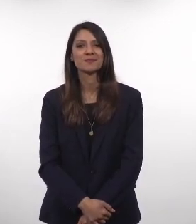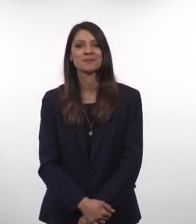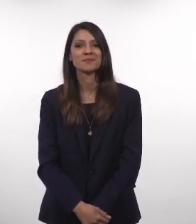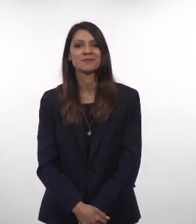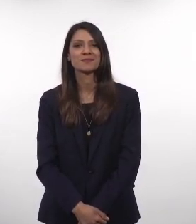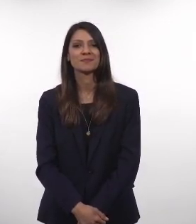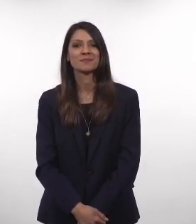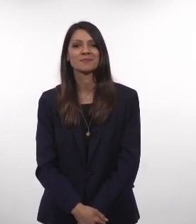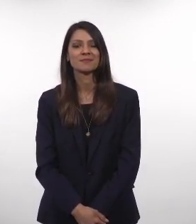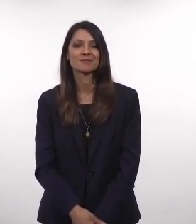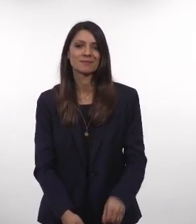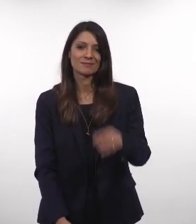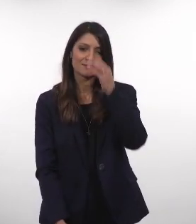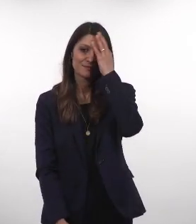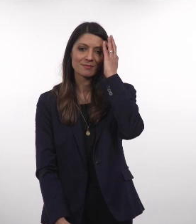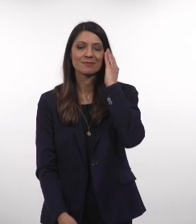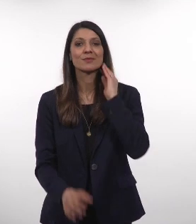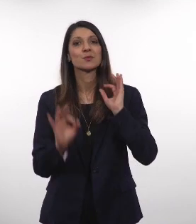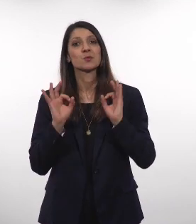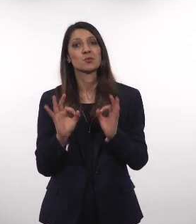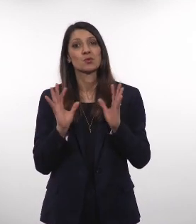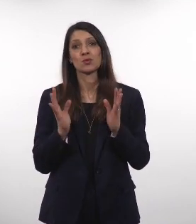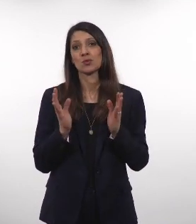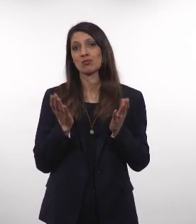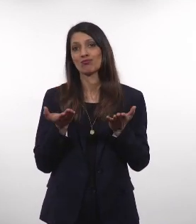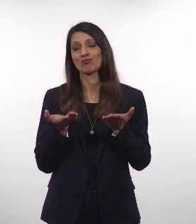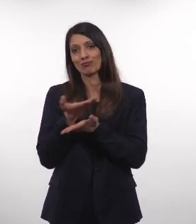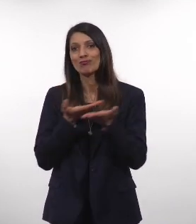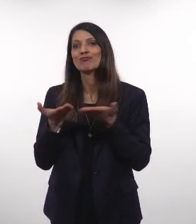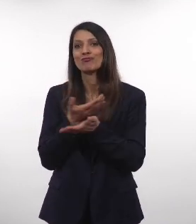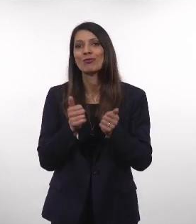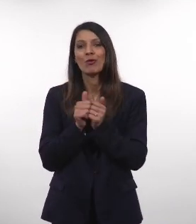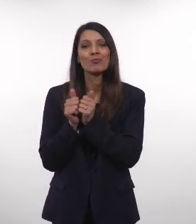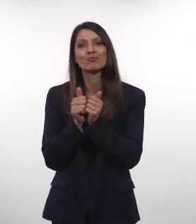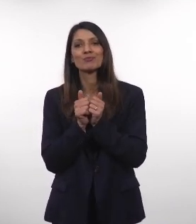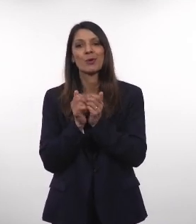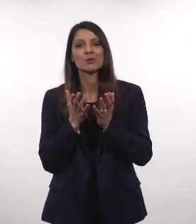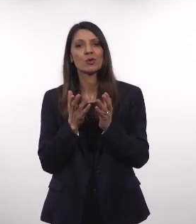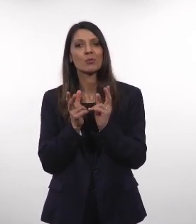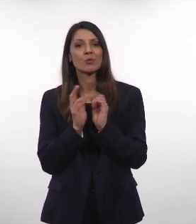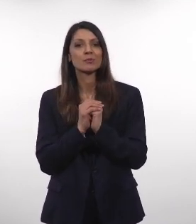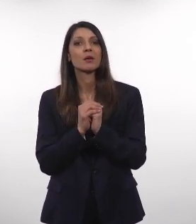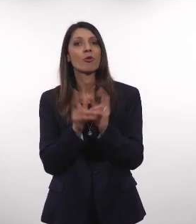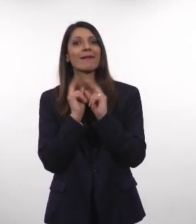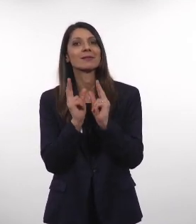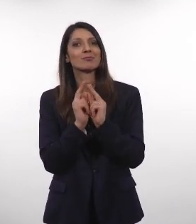On va pouvoir passer un petit temps ensemble pour détailler l'habituation aux